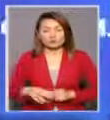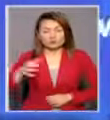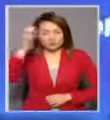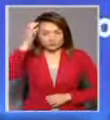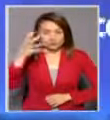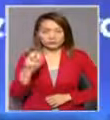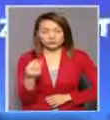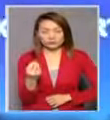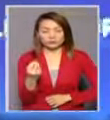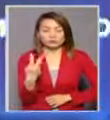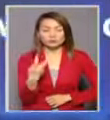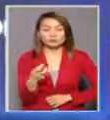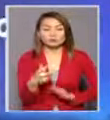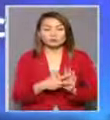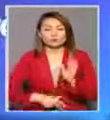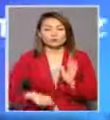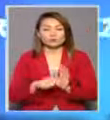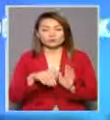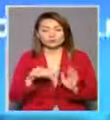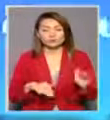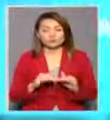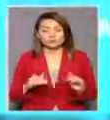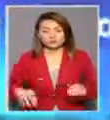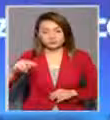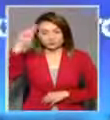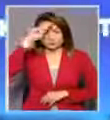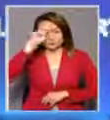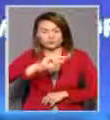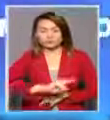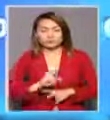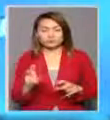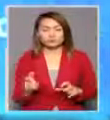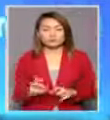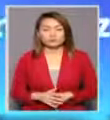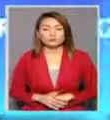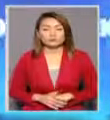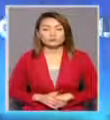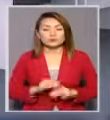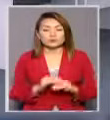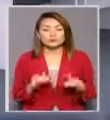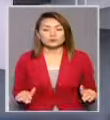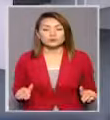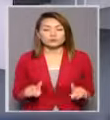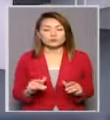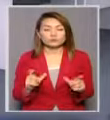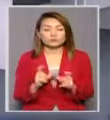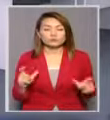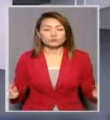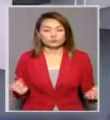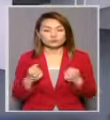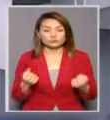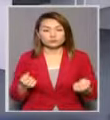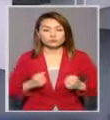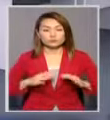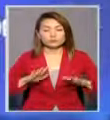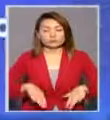образования еще 386 тысяч детей учатся в так называемых ДЮШ. Это детско-юношеские спортивные школы. Мы ни в коем